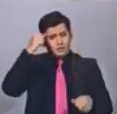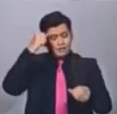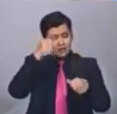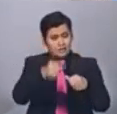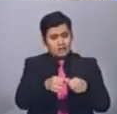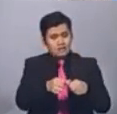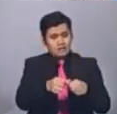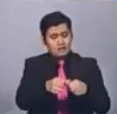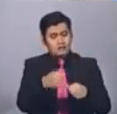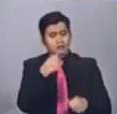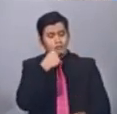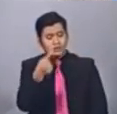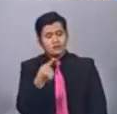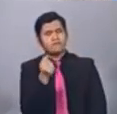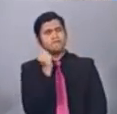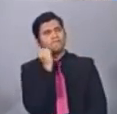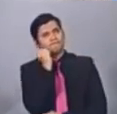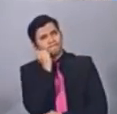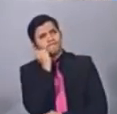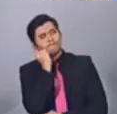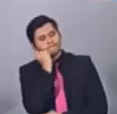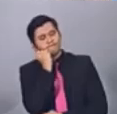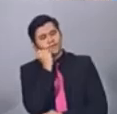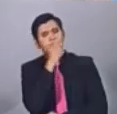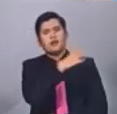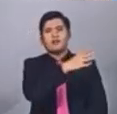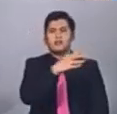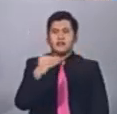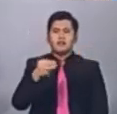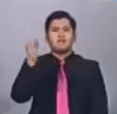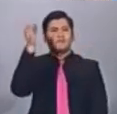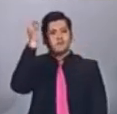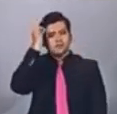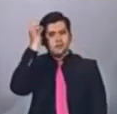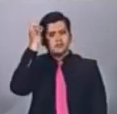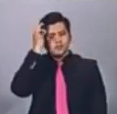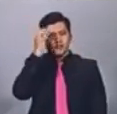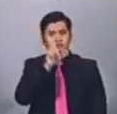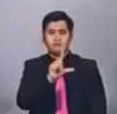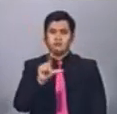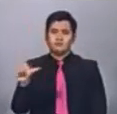kata-kata ini. Renung-renung dan fikir-fikirkanlah.